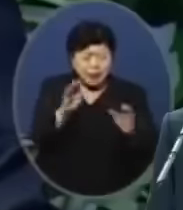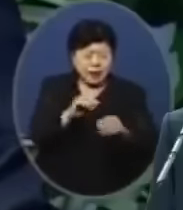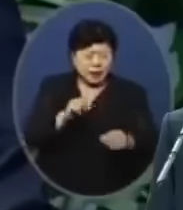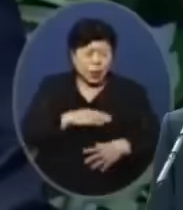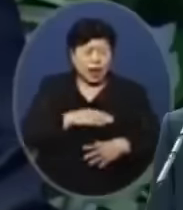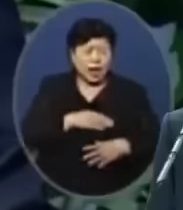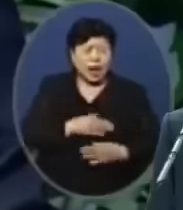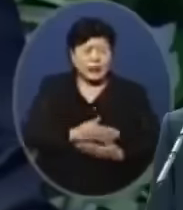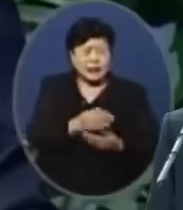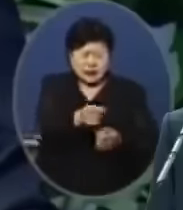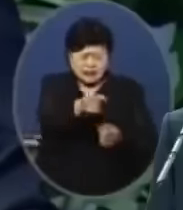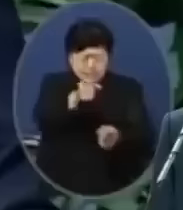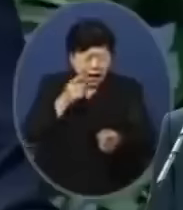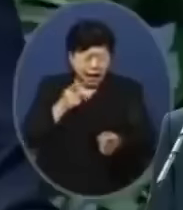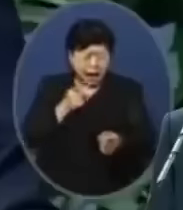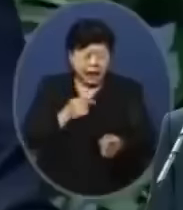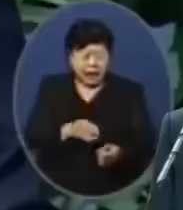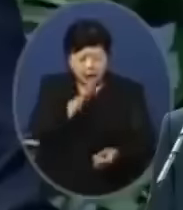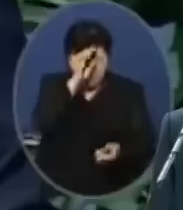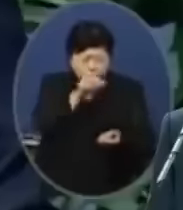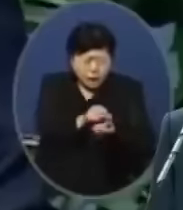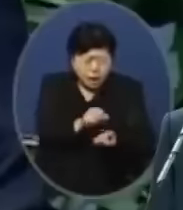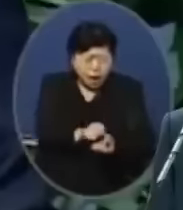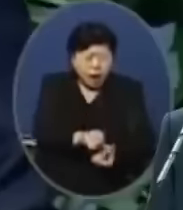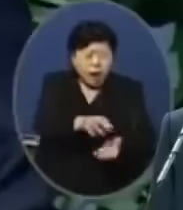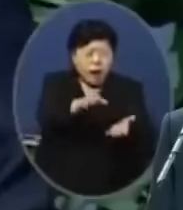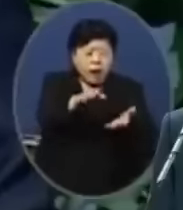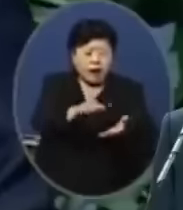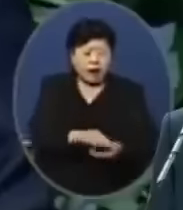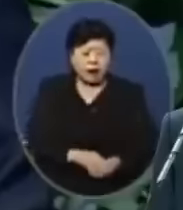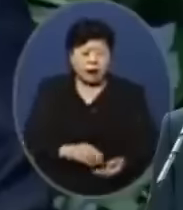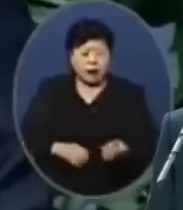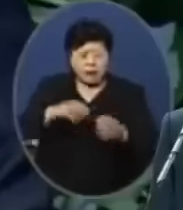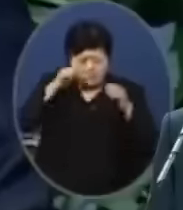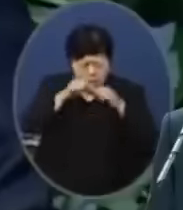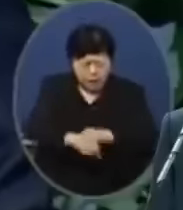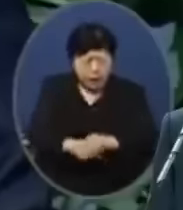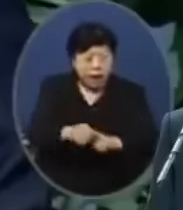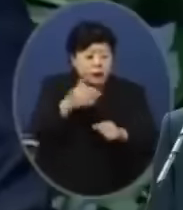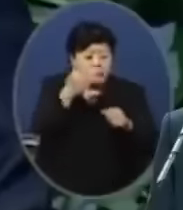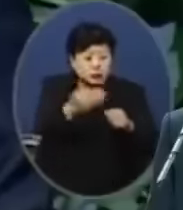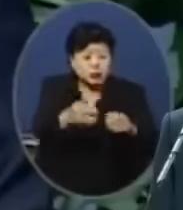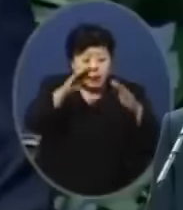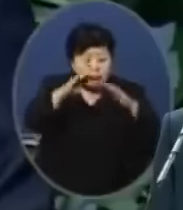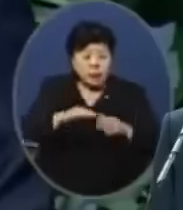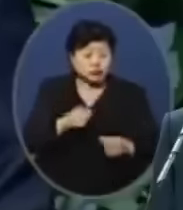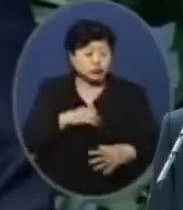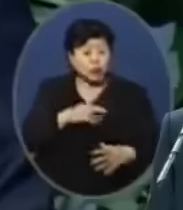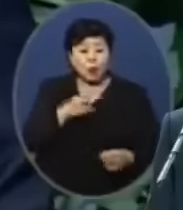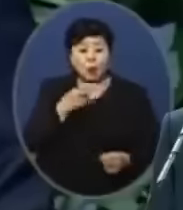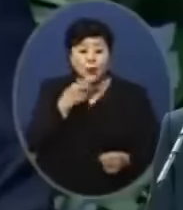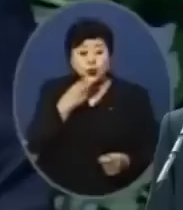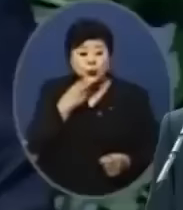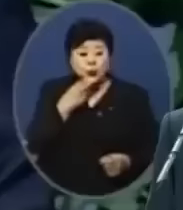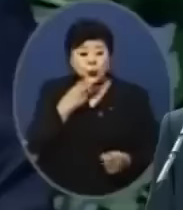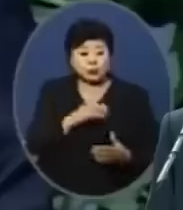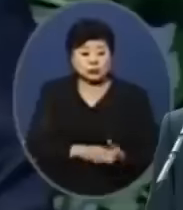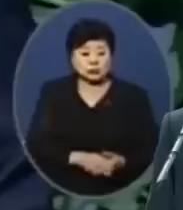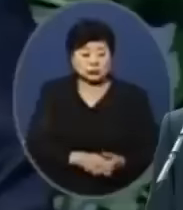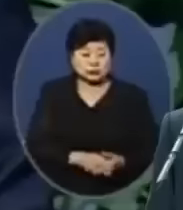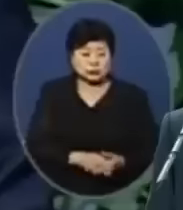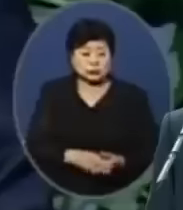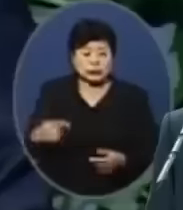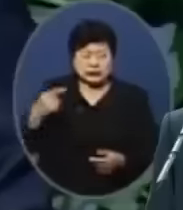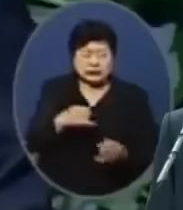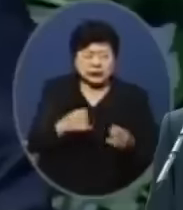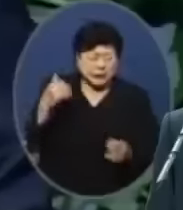놀람과 낮에 흐르는 살과 흑암 중에 행하는 연병과 백주에 황폐케 하는 밤에를 두려워하지 않는 것입니다. 천인이